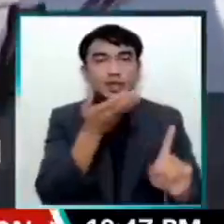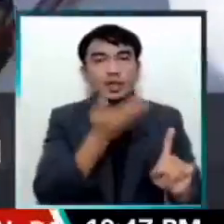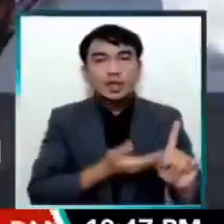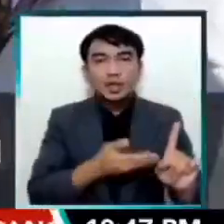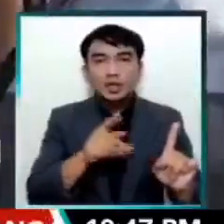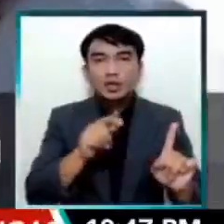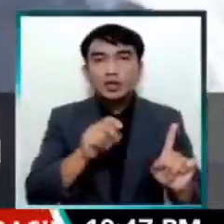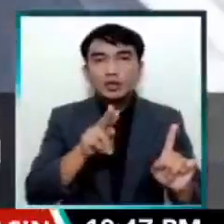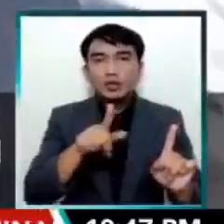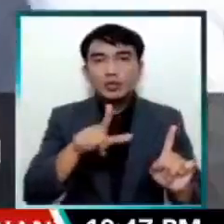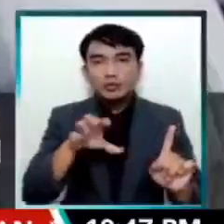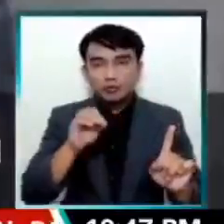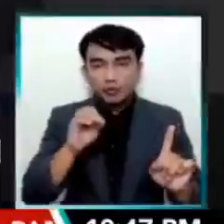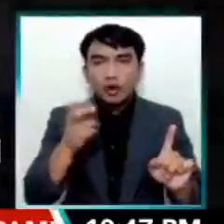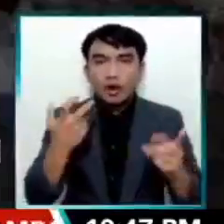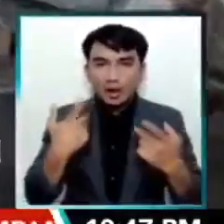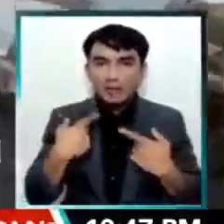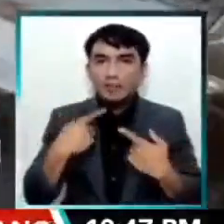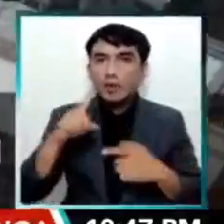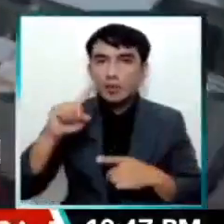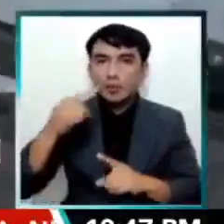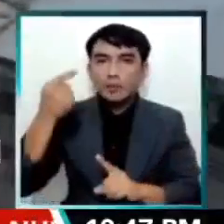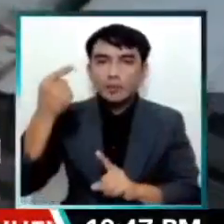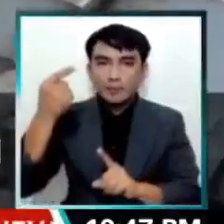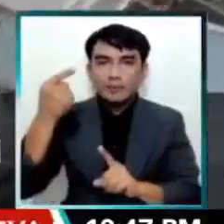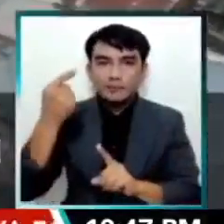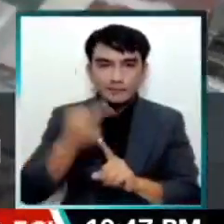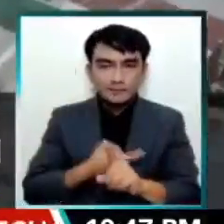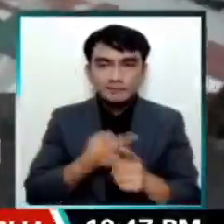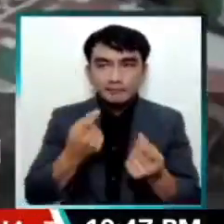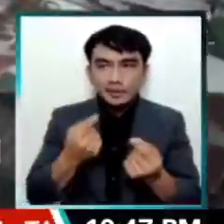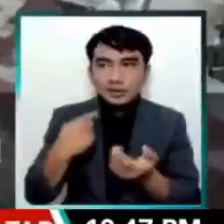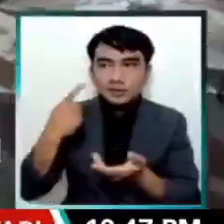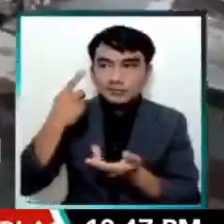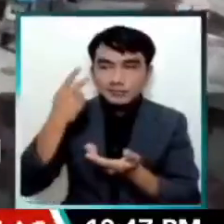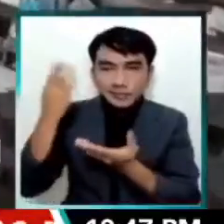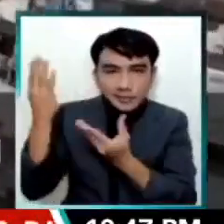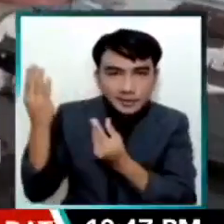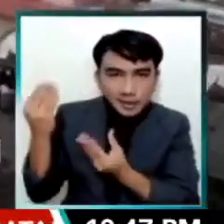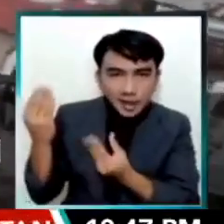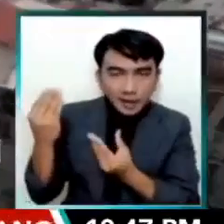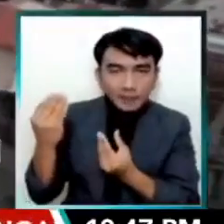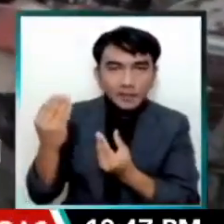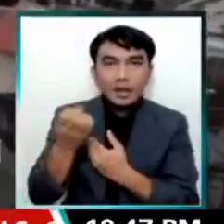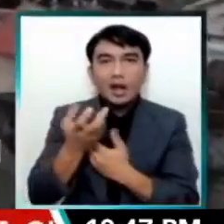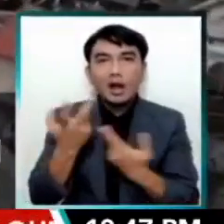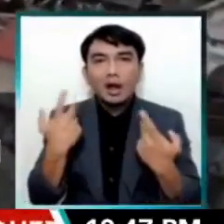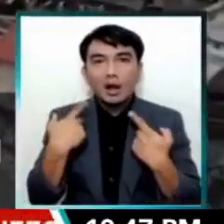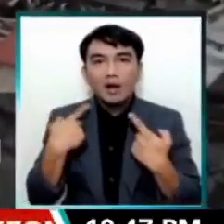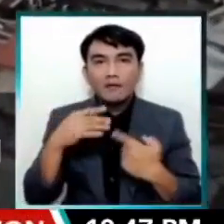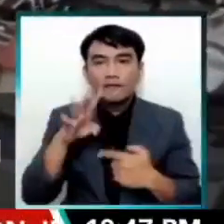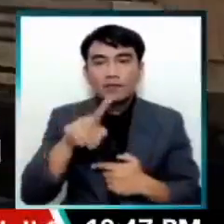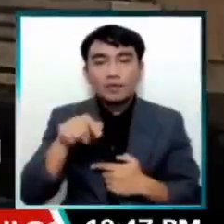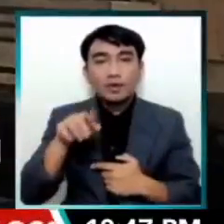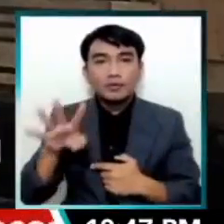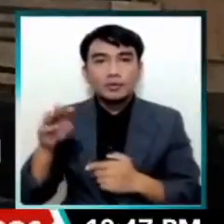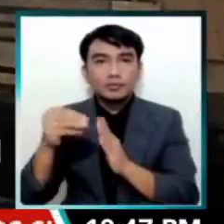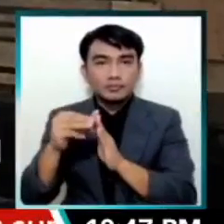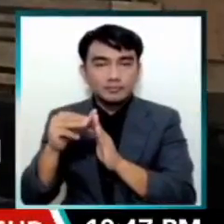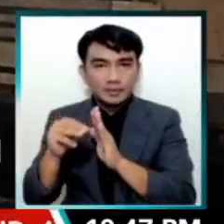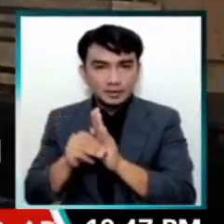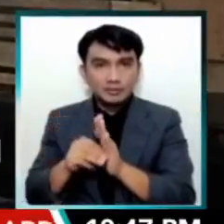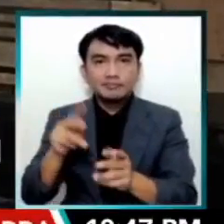ng halos 1 buwan para ma-update ang listahan na merong 4.4 million beneficiaries. Kabilang daw dito sa